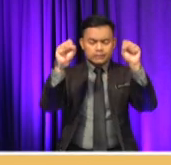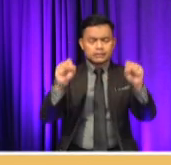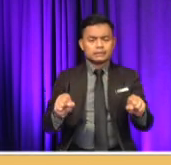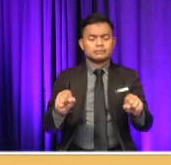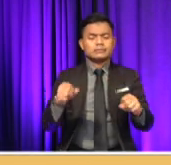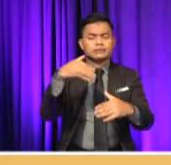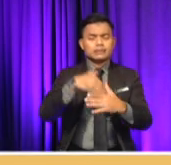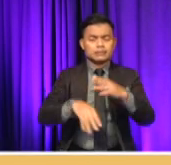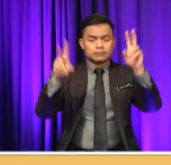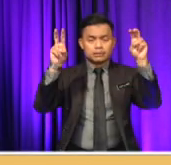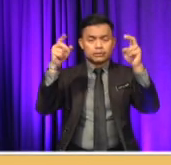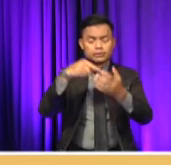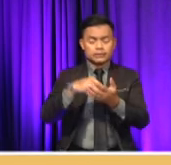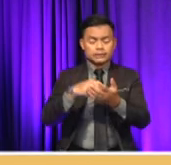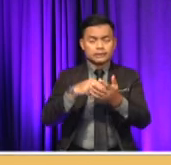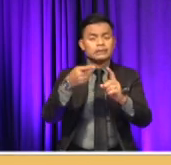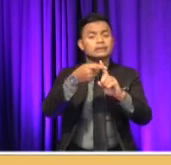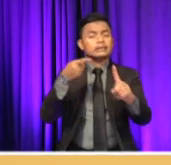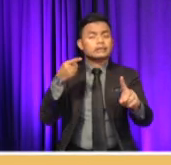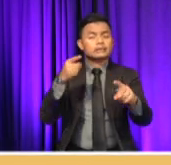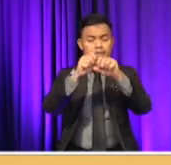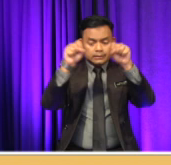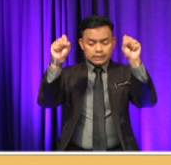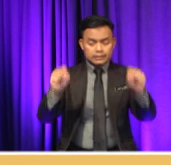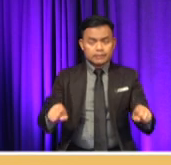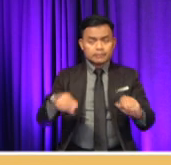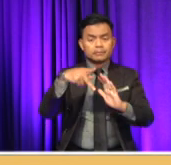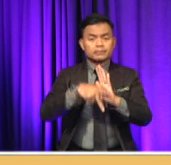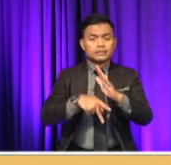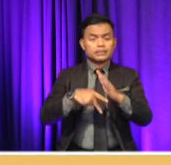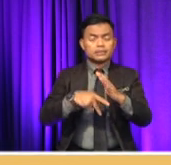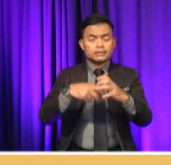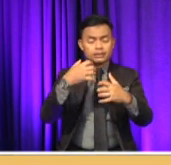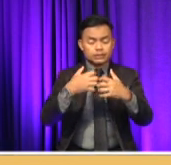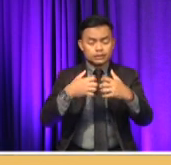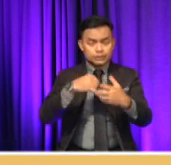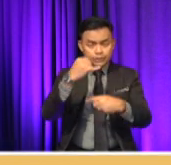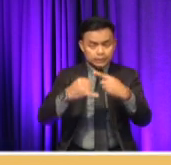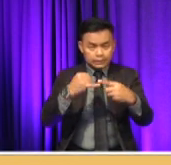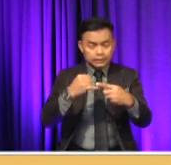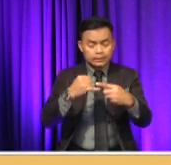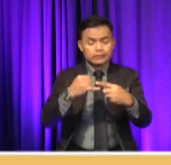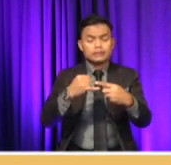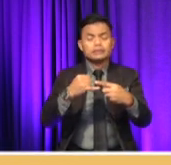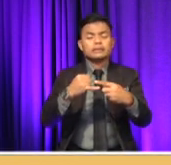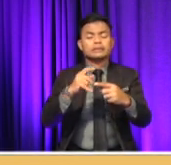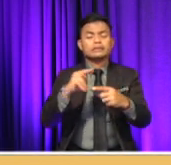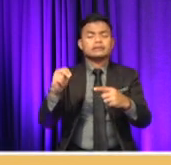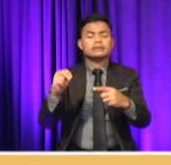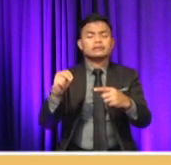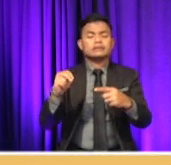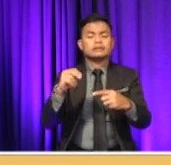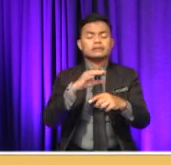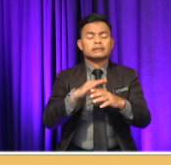pencernaan oke yang tidak dapat di sistem pencernaan di angkasa kepada sistem penghantaran dan seterusnya kita ke